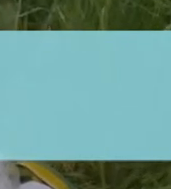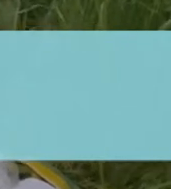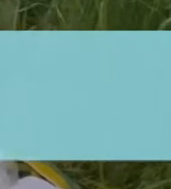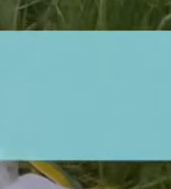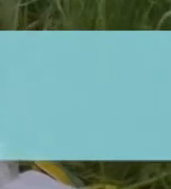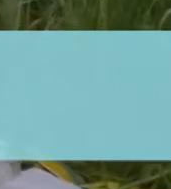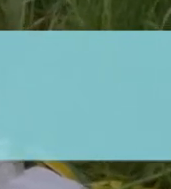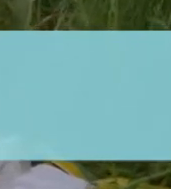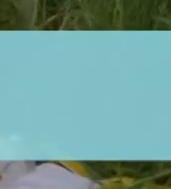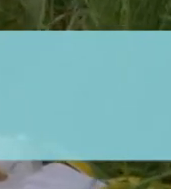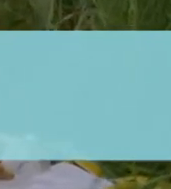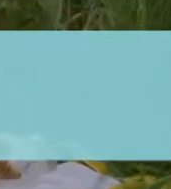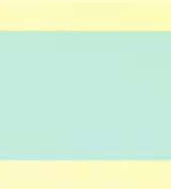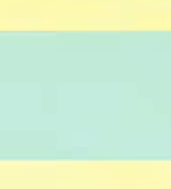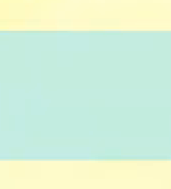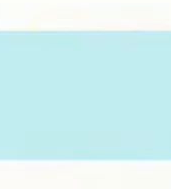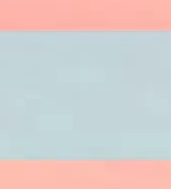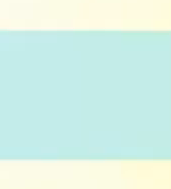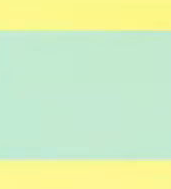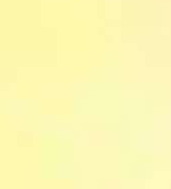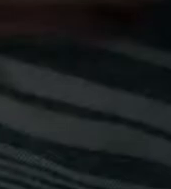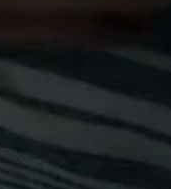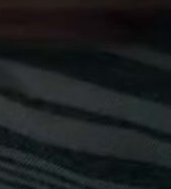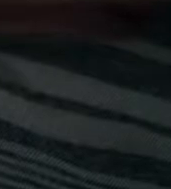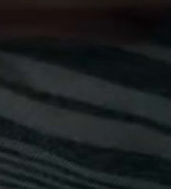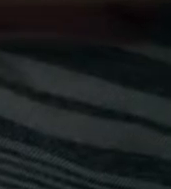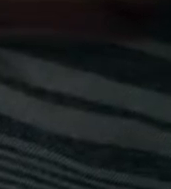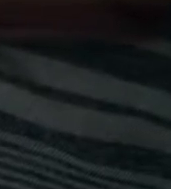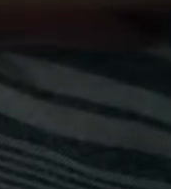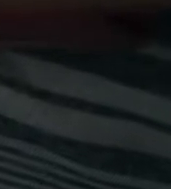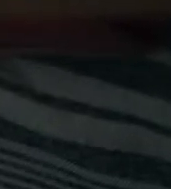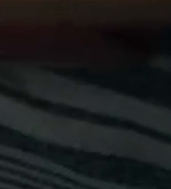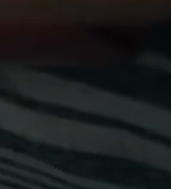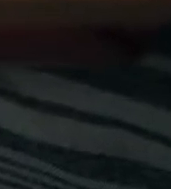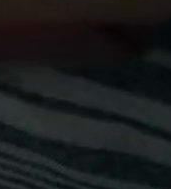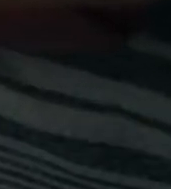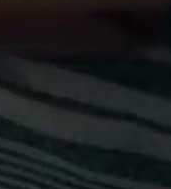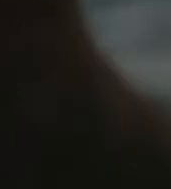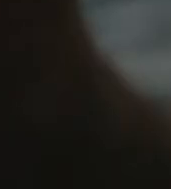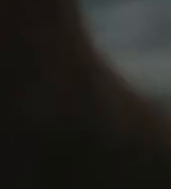Tepuk tangan kita.